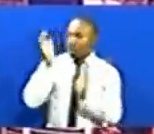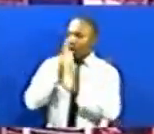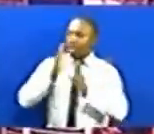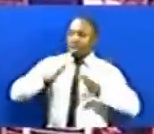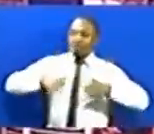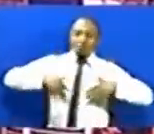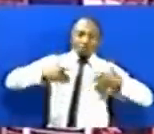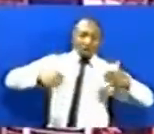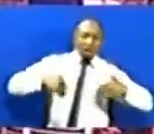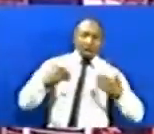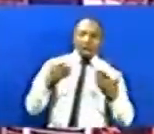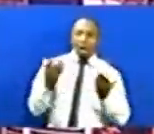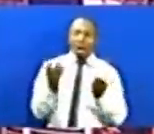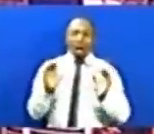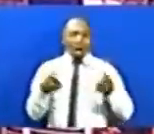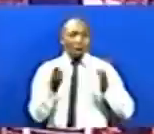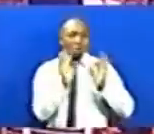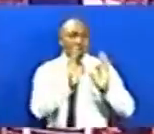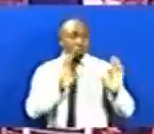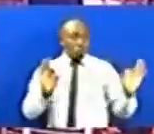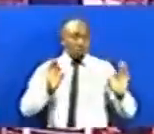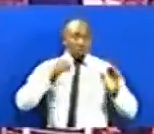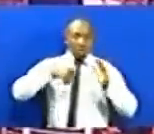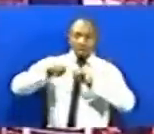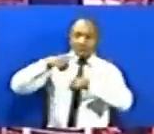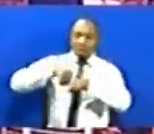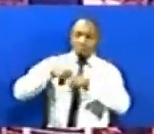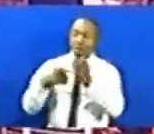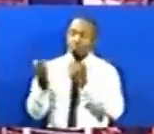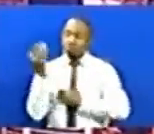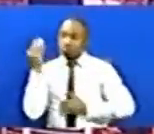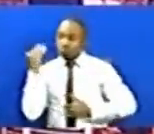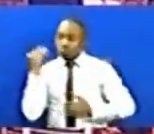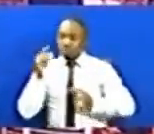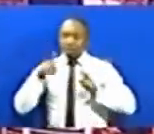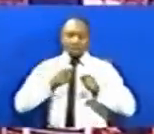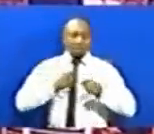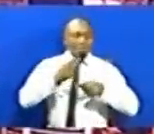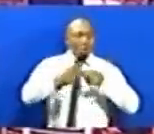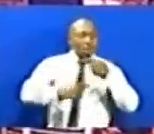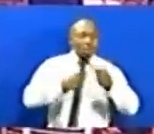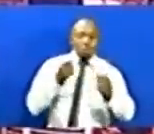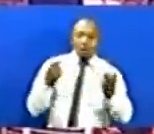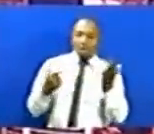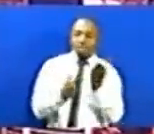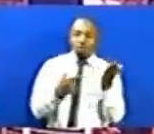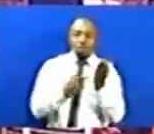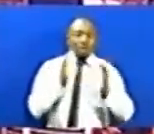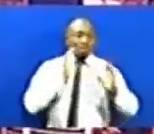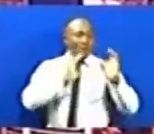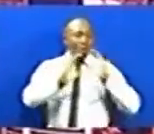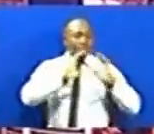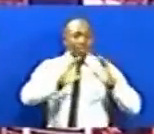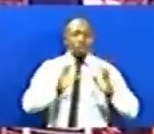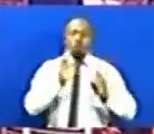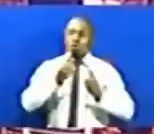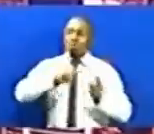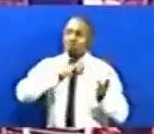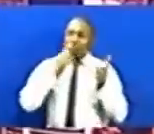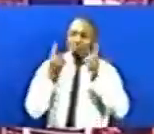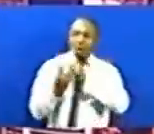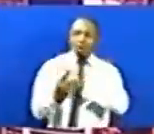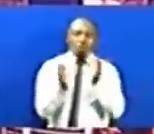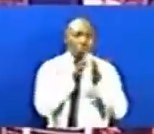furaha au uzuri katika kipindi fulani mtu alichopitia. Lakini muendelezo wa teknolojia ya mawasiliano umeleta